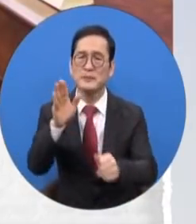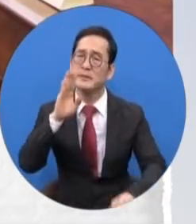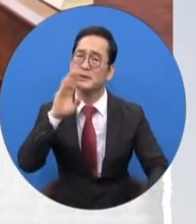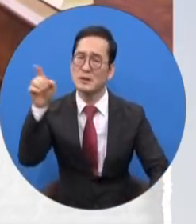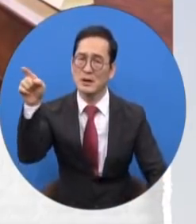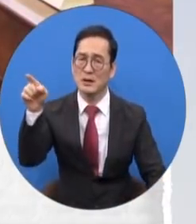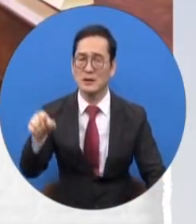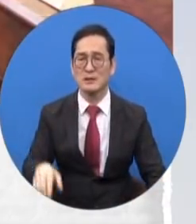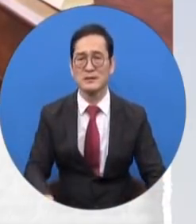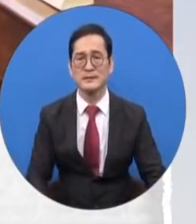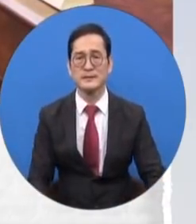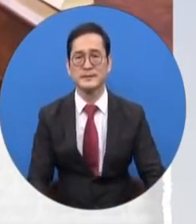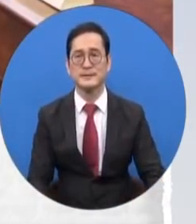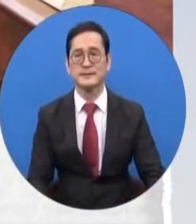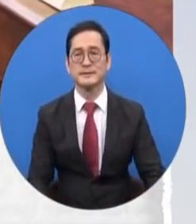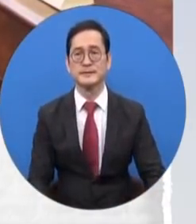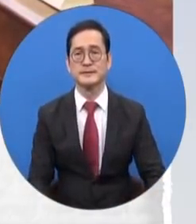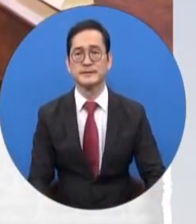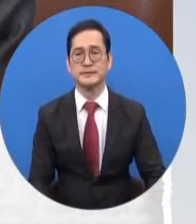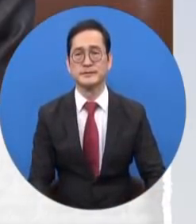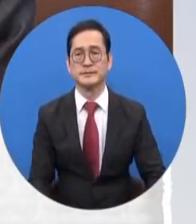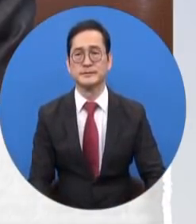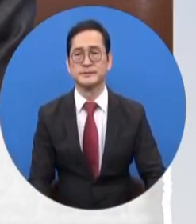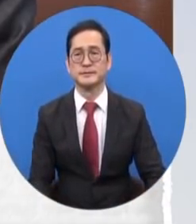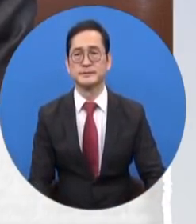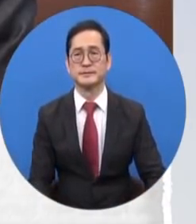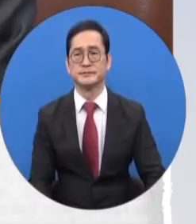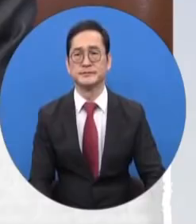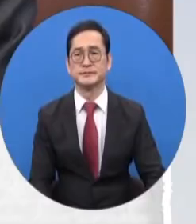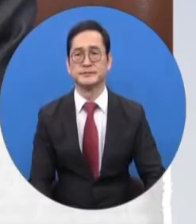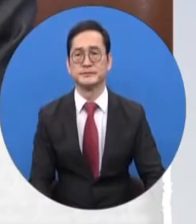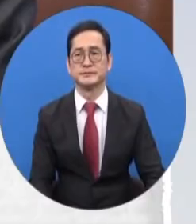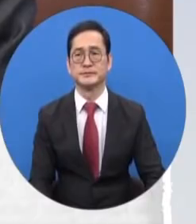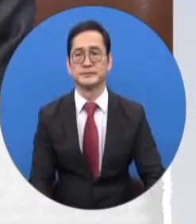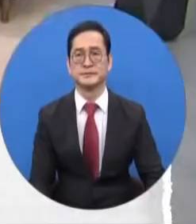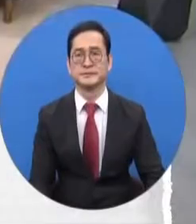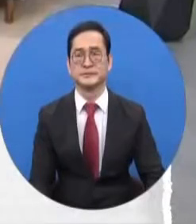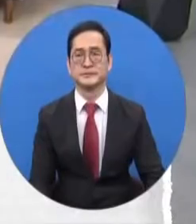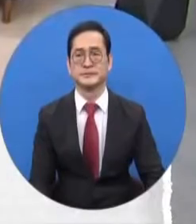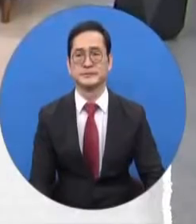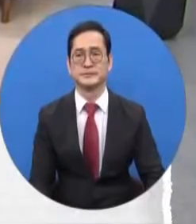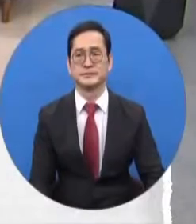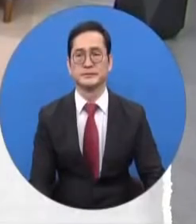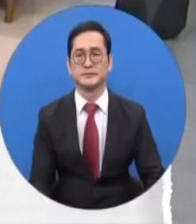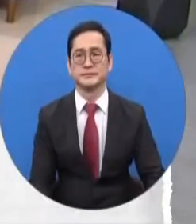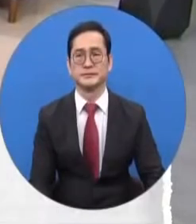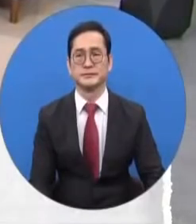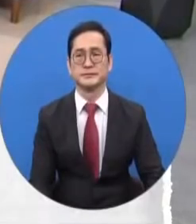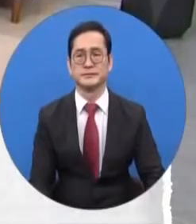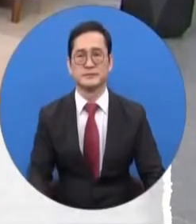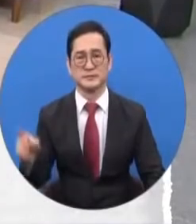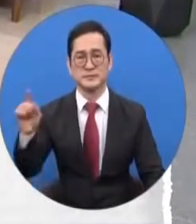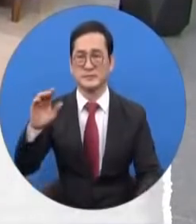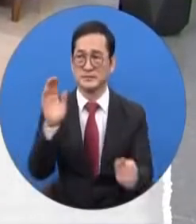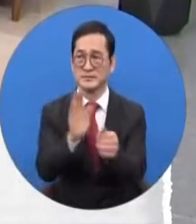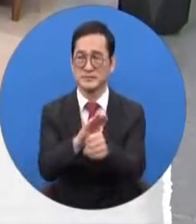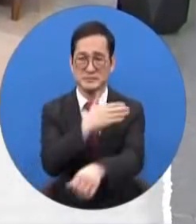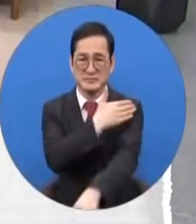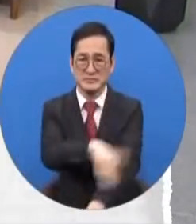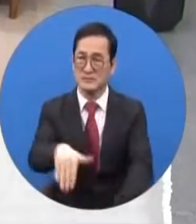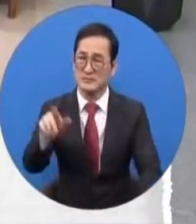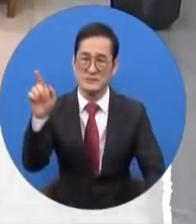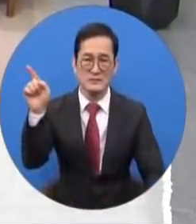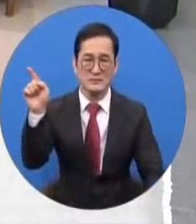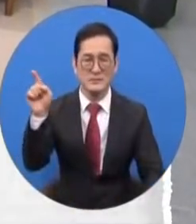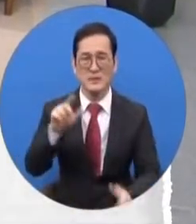저는 생각을 합니다. 당연히 도와줘야 되는 게 맞다고 봅니다. 이거는 문재인 청와대가 안 도와주고 있는 거다라는 박정하